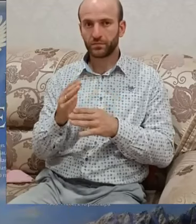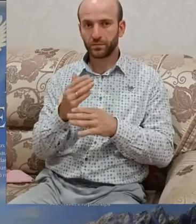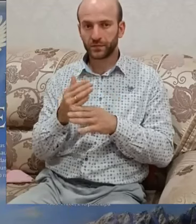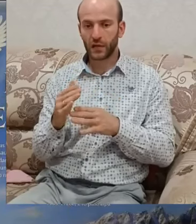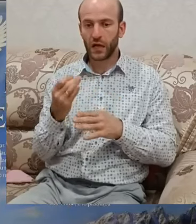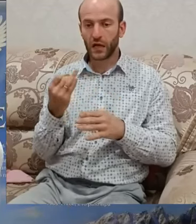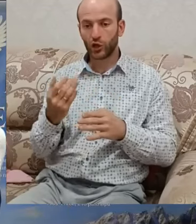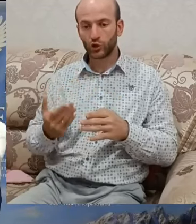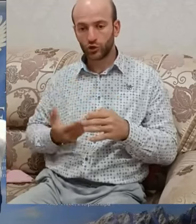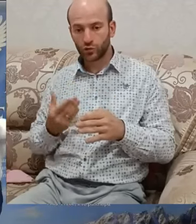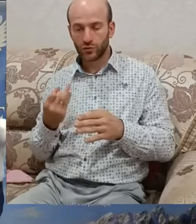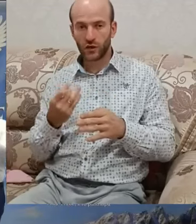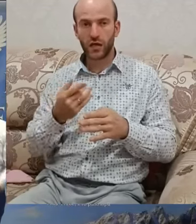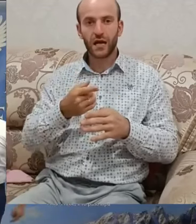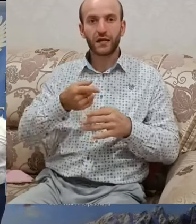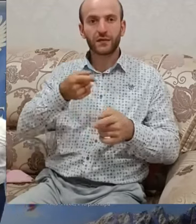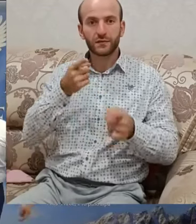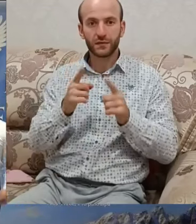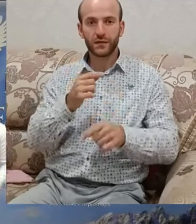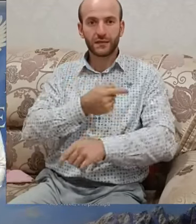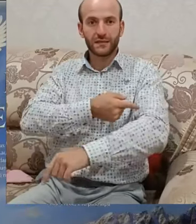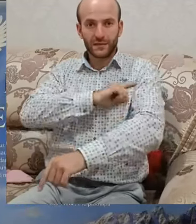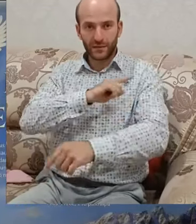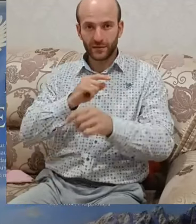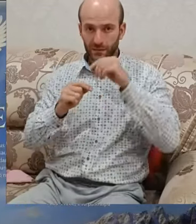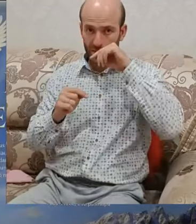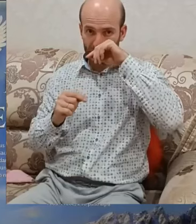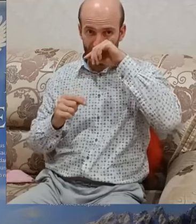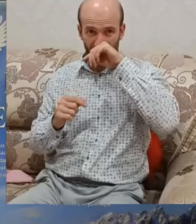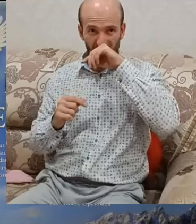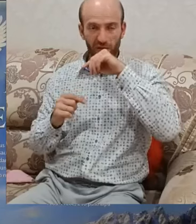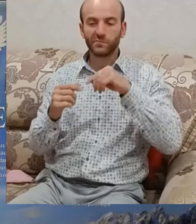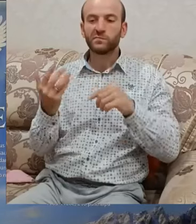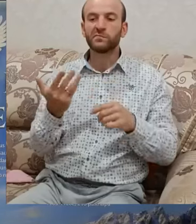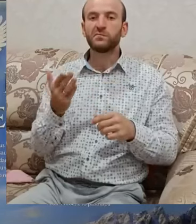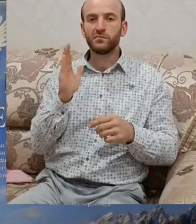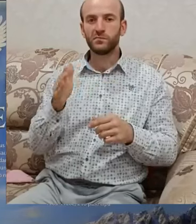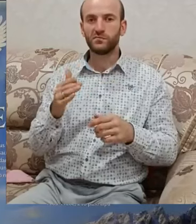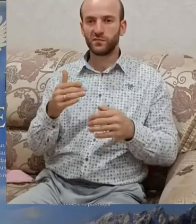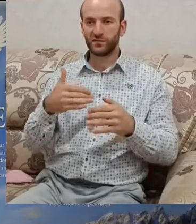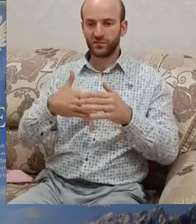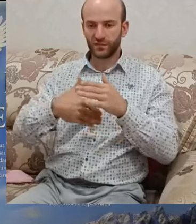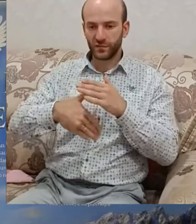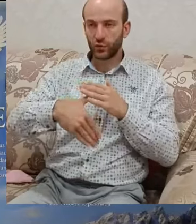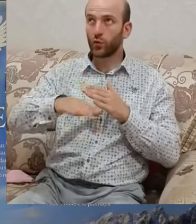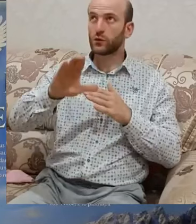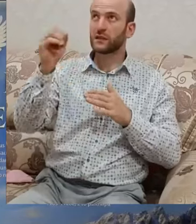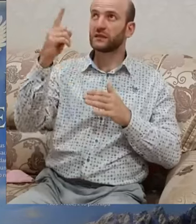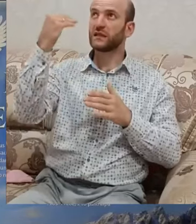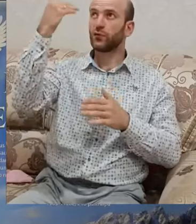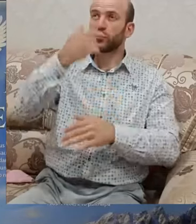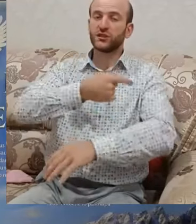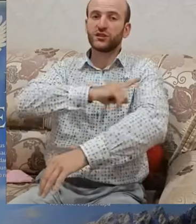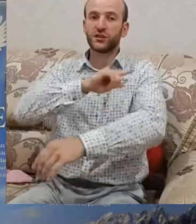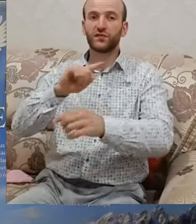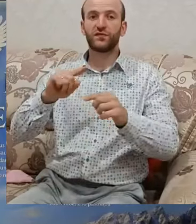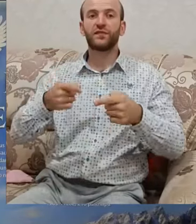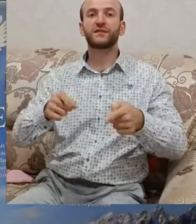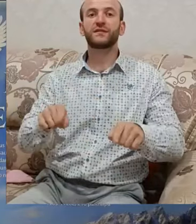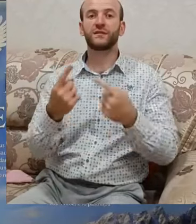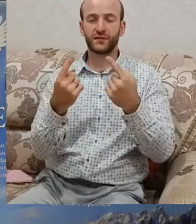kuri eina iš prisikėlimo jėgos Kristuje Jėzuje, которая выходит из силы воскресения во Христе Иисусе. Iš to gemalo turi, tame gemale